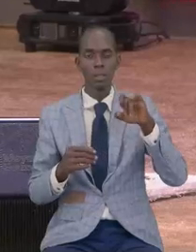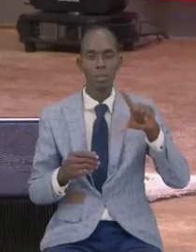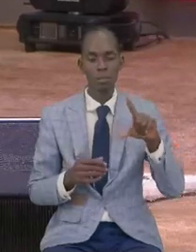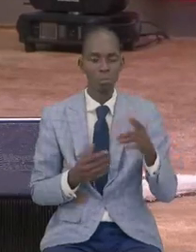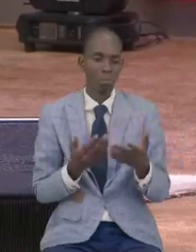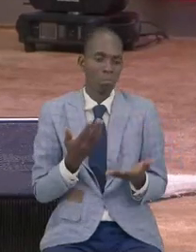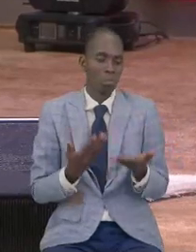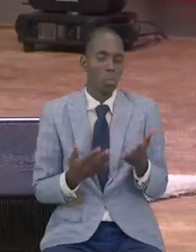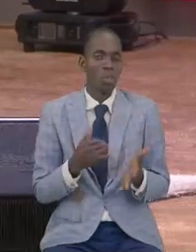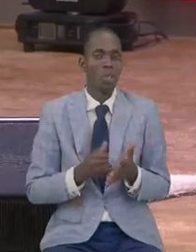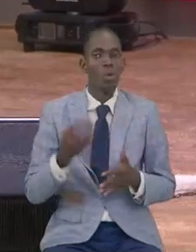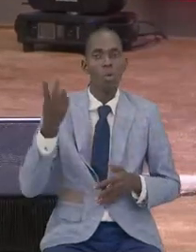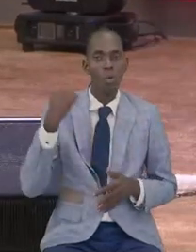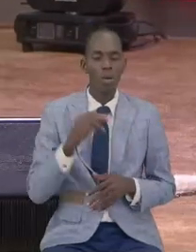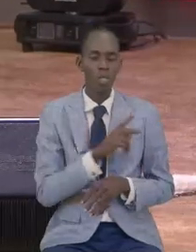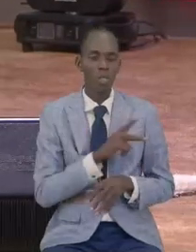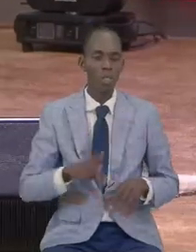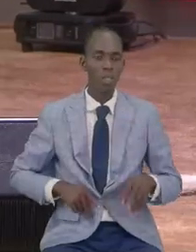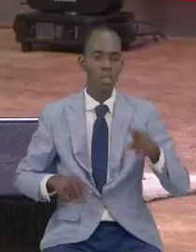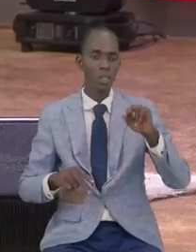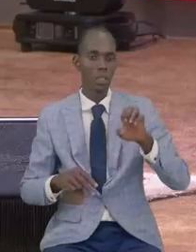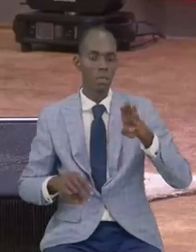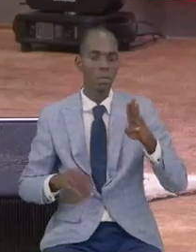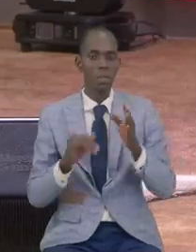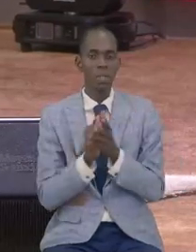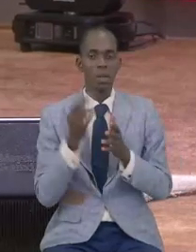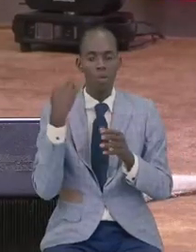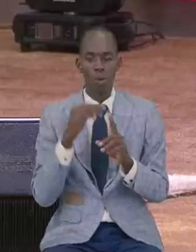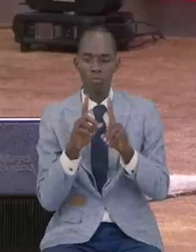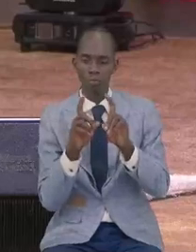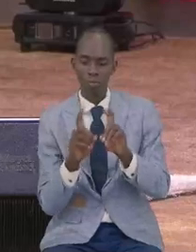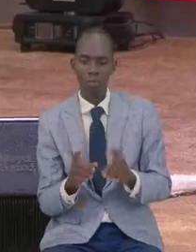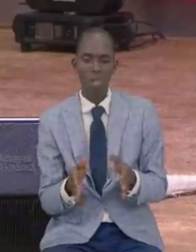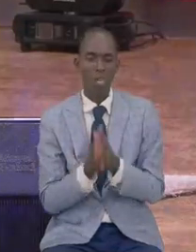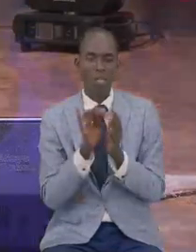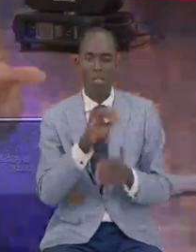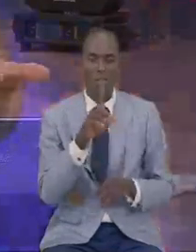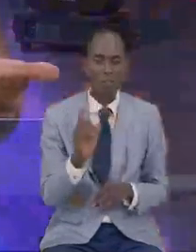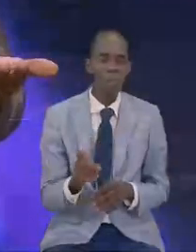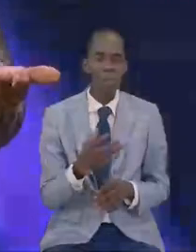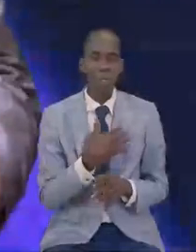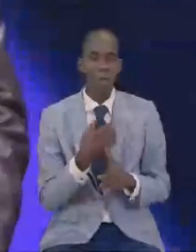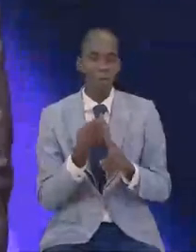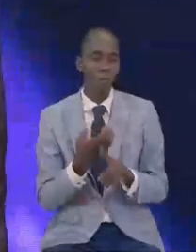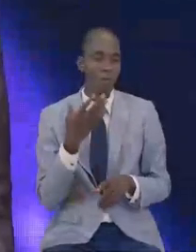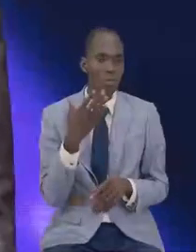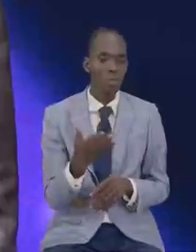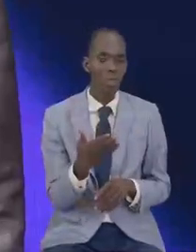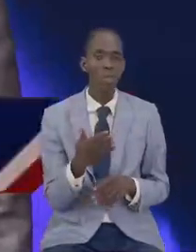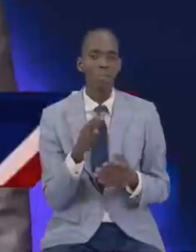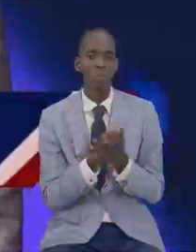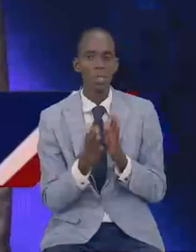soit, Nebuchadnezzar qui l'a posé des questions, l'a interrogé et il a été